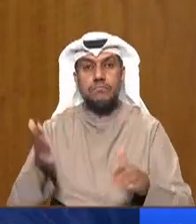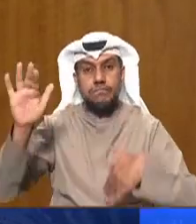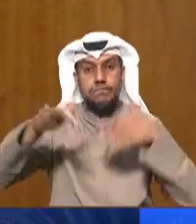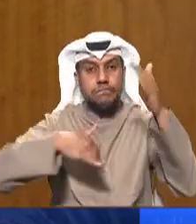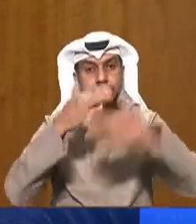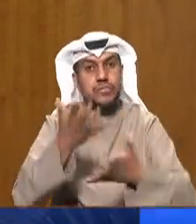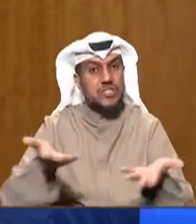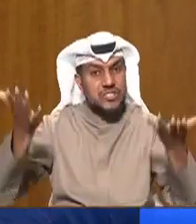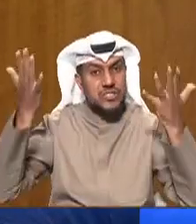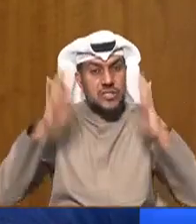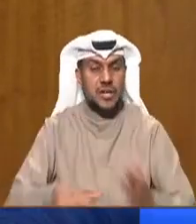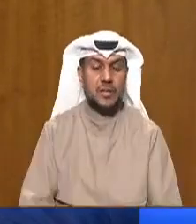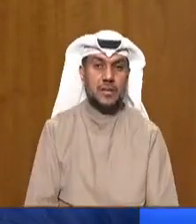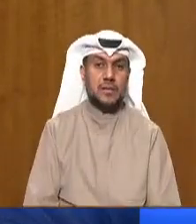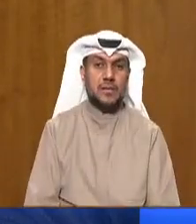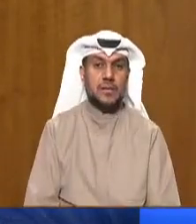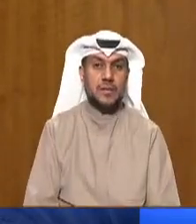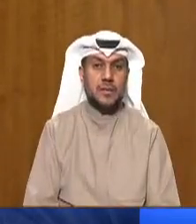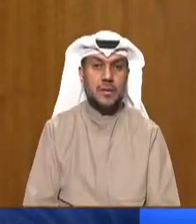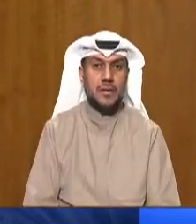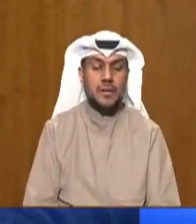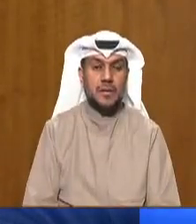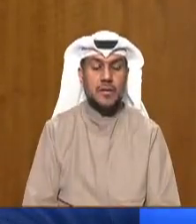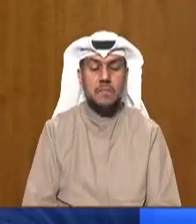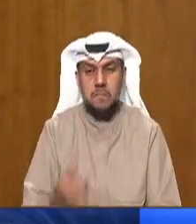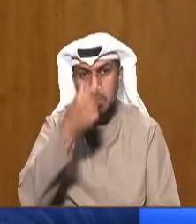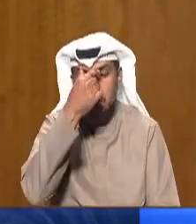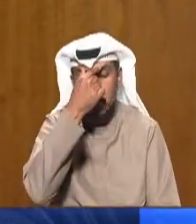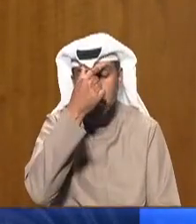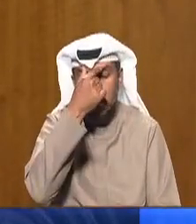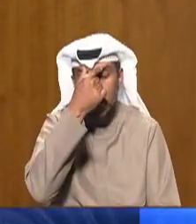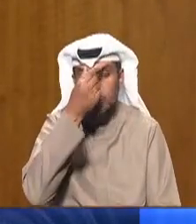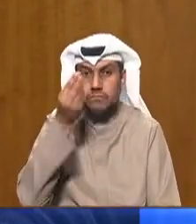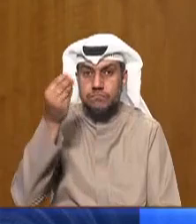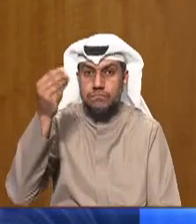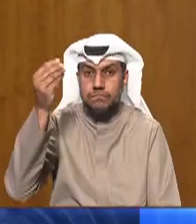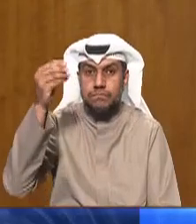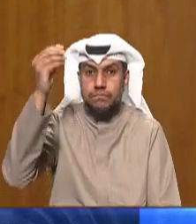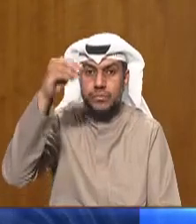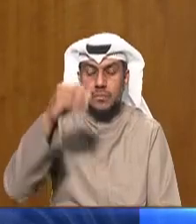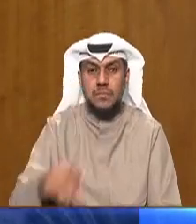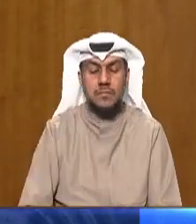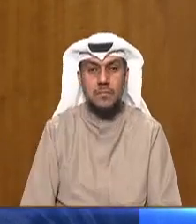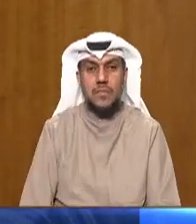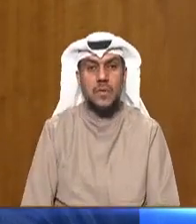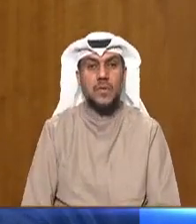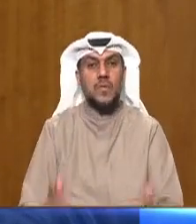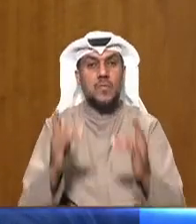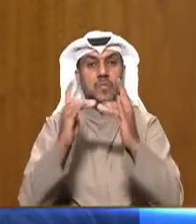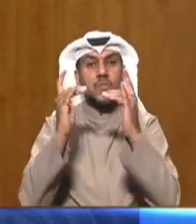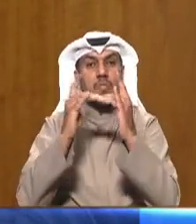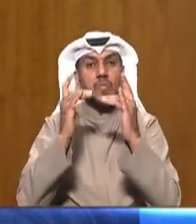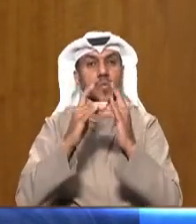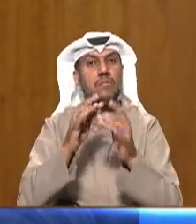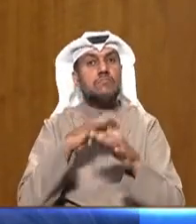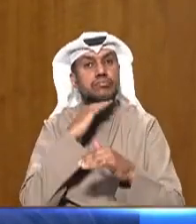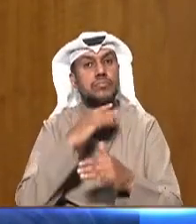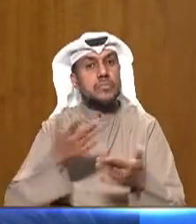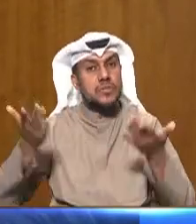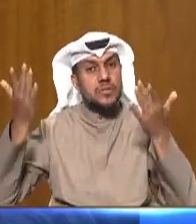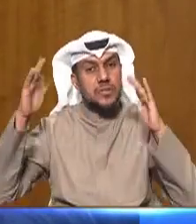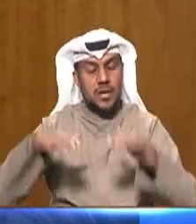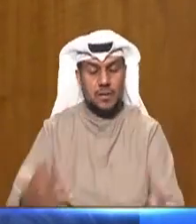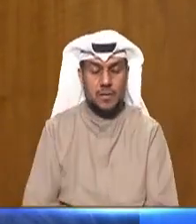وأيضاً زيادة يتبعها زيادة في دخول المستشفيات وإشغال الأسرة في المستشفيات، وأيضاً